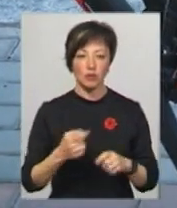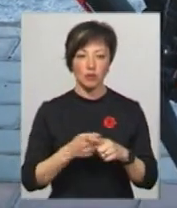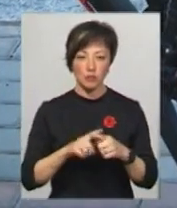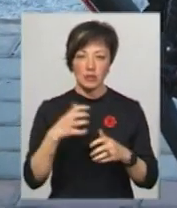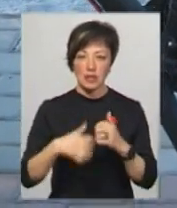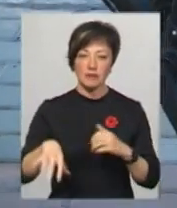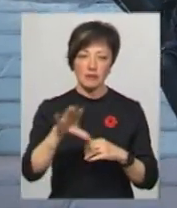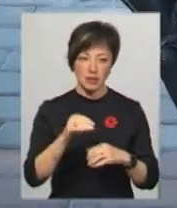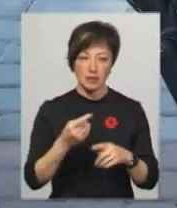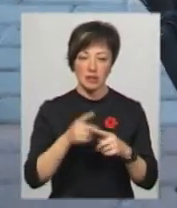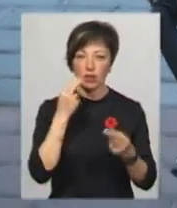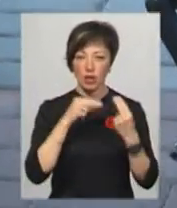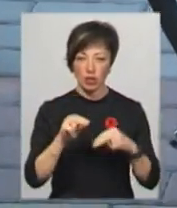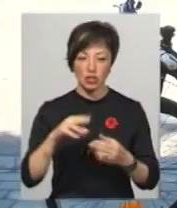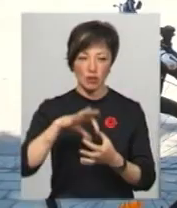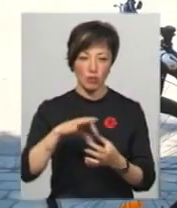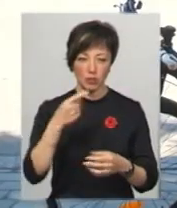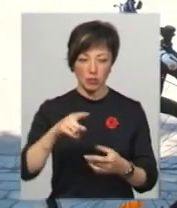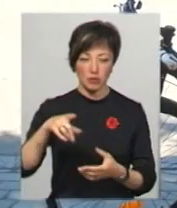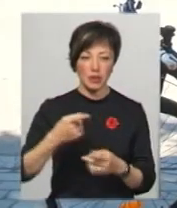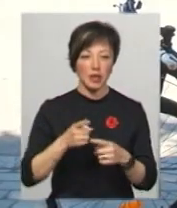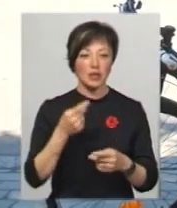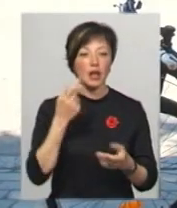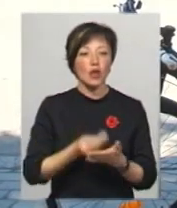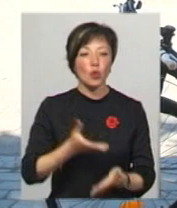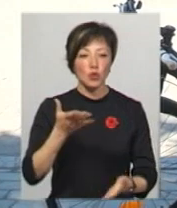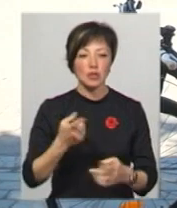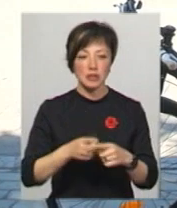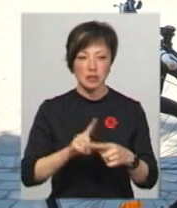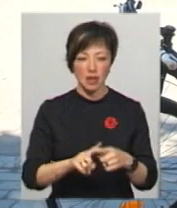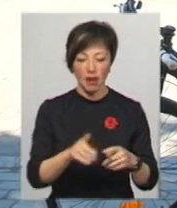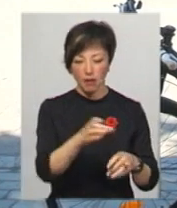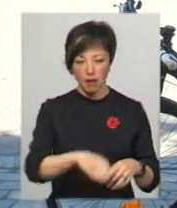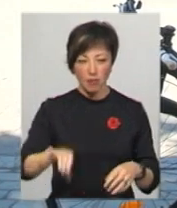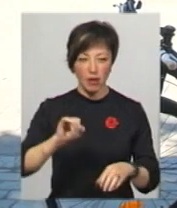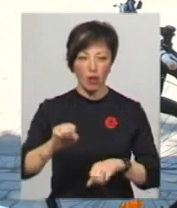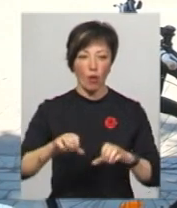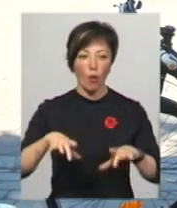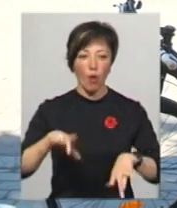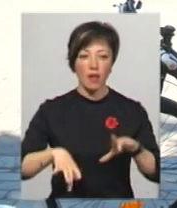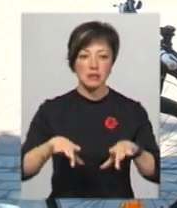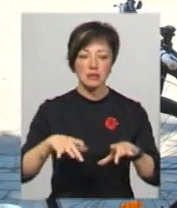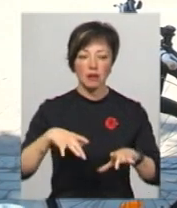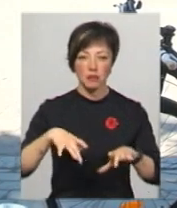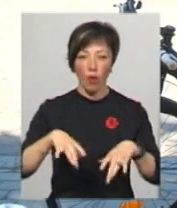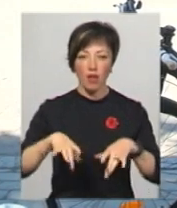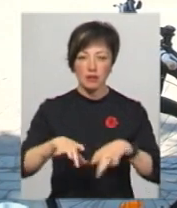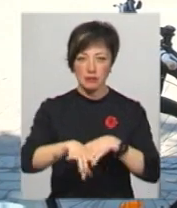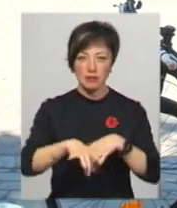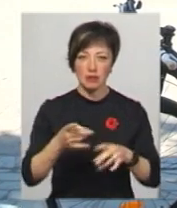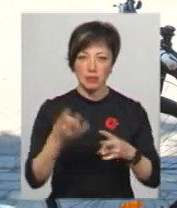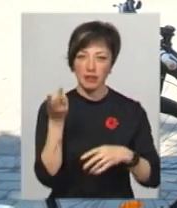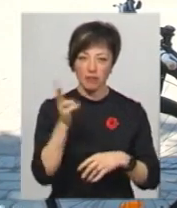серед всіх варіантів саме цей замок найкращий. Найдорожче в велосипеді – це рама і колеса. Тому для максимальної надійності потрібно мати